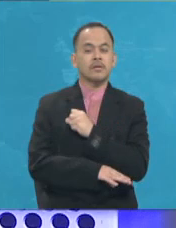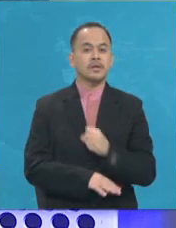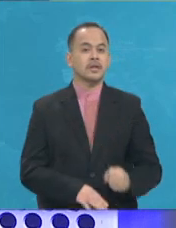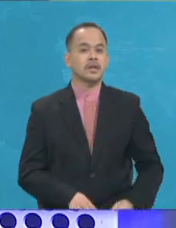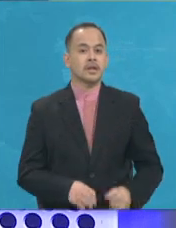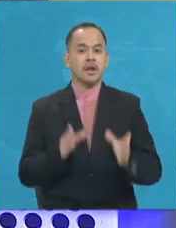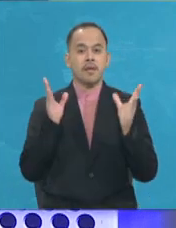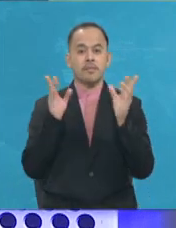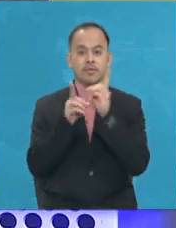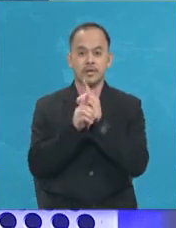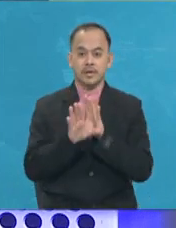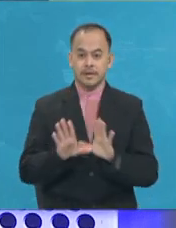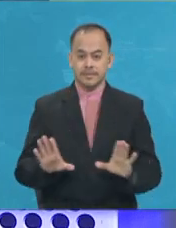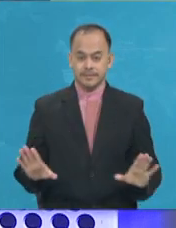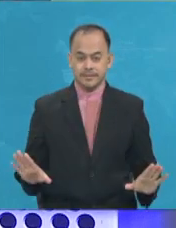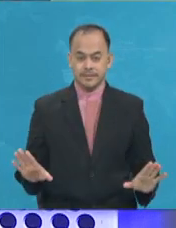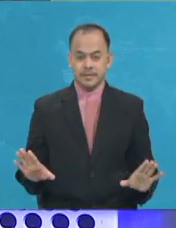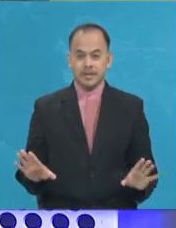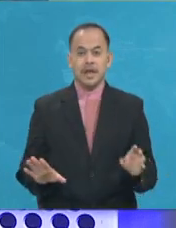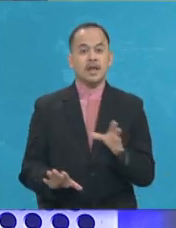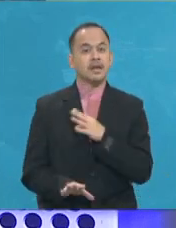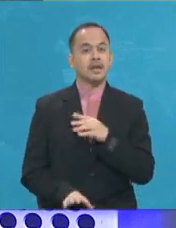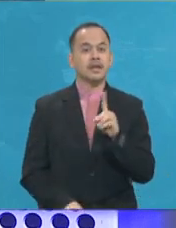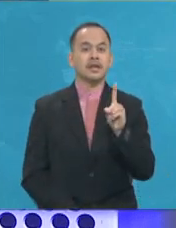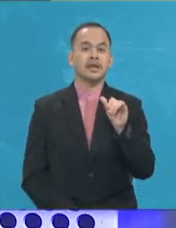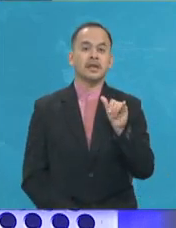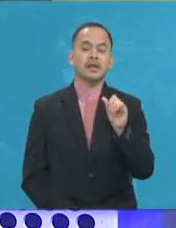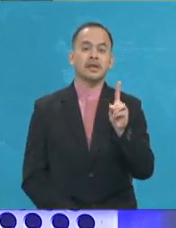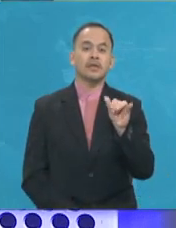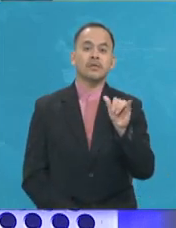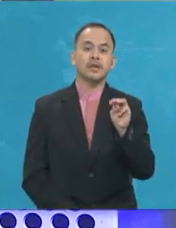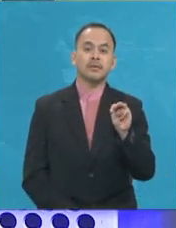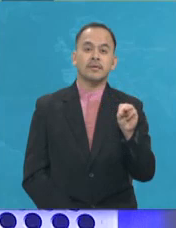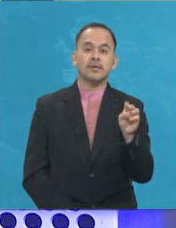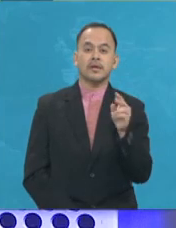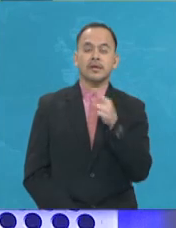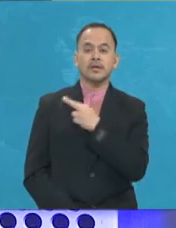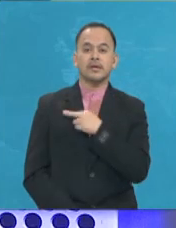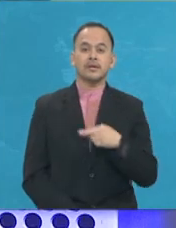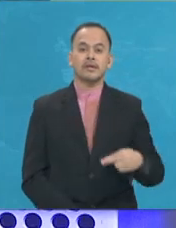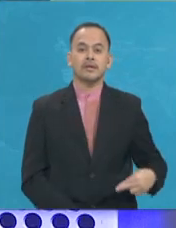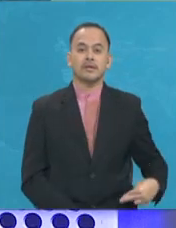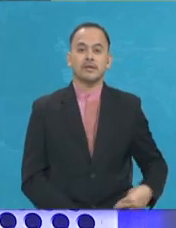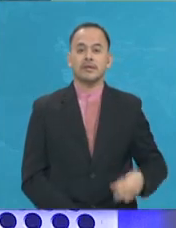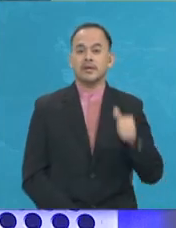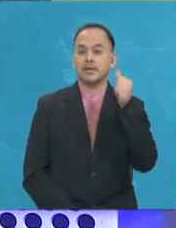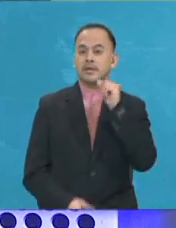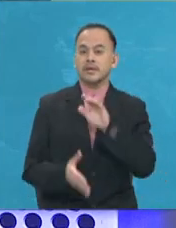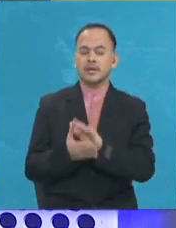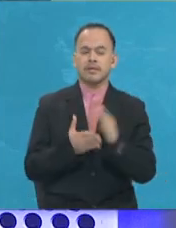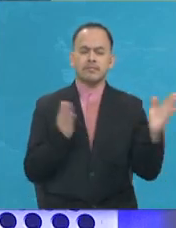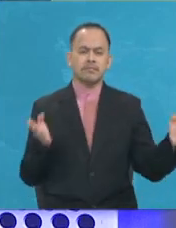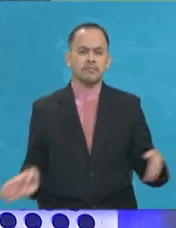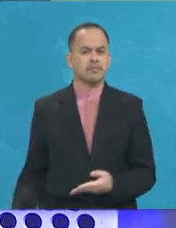negara Brunei Darussalam dan kebawah duli Yang Maha Mulia Paduka seri Baginda Raja istri berkenan menerima